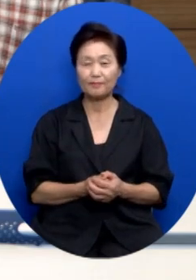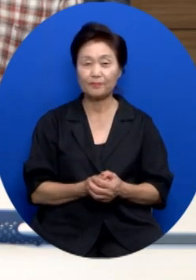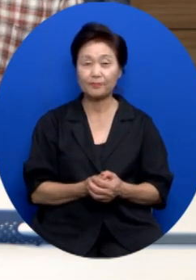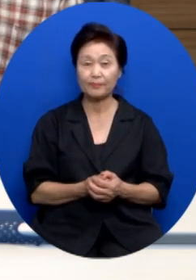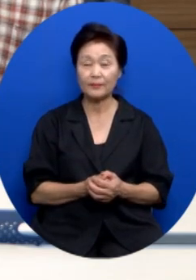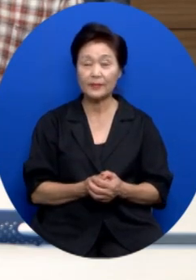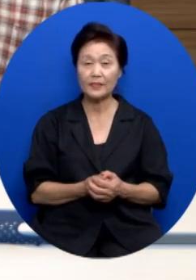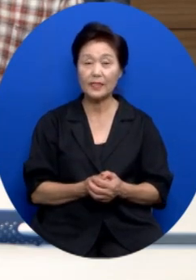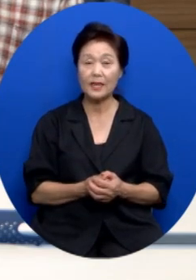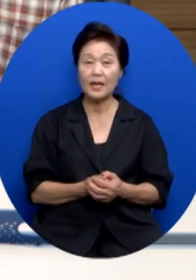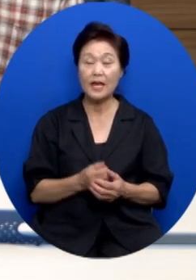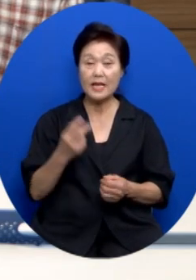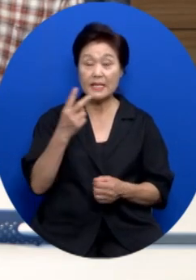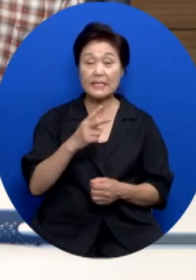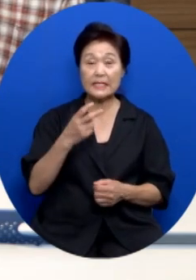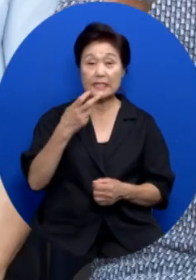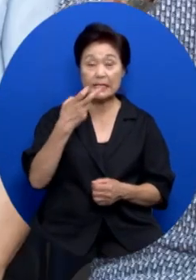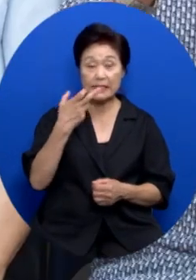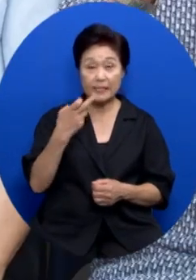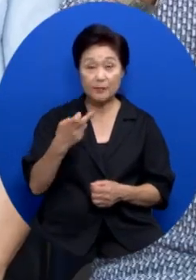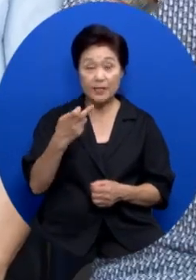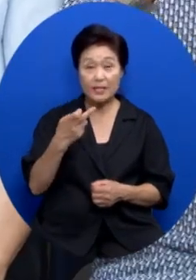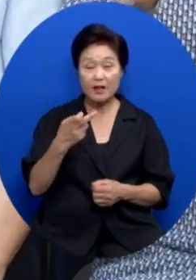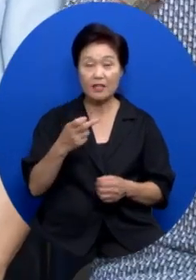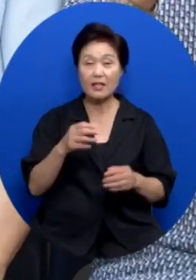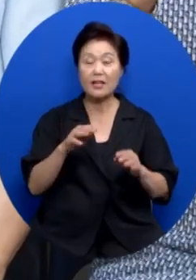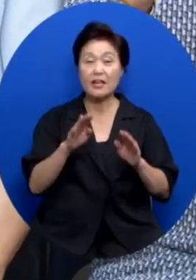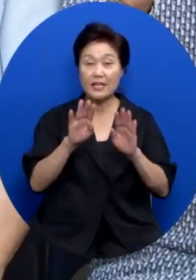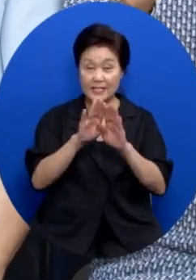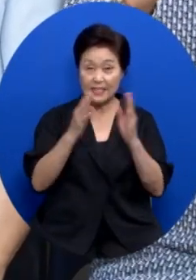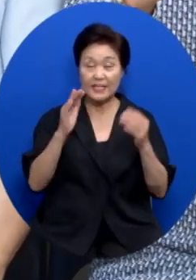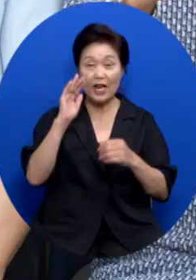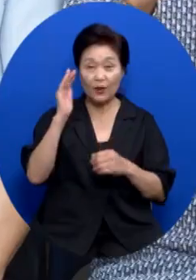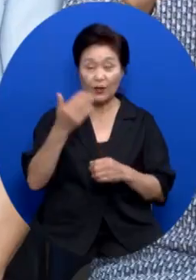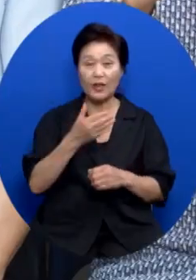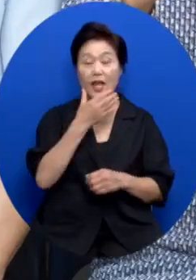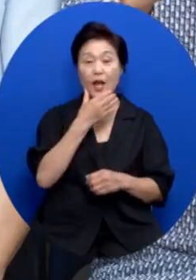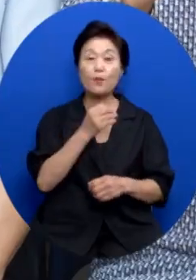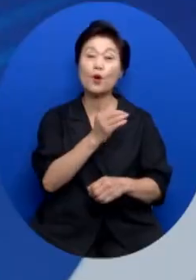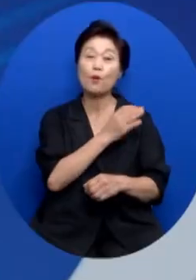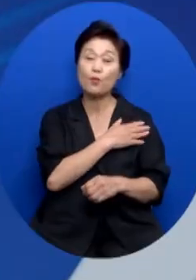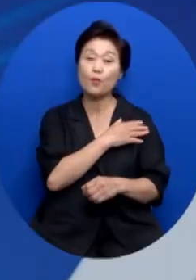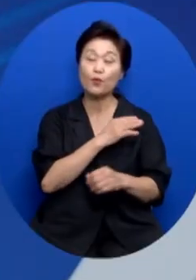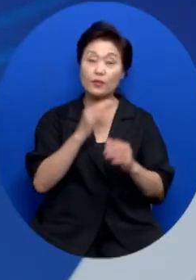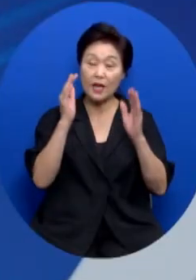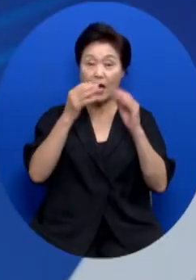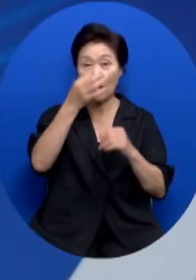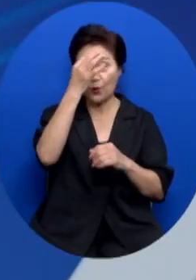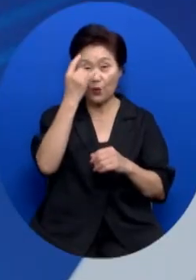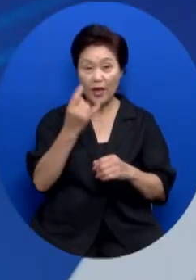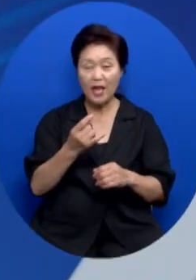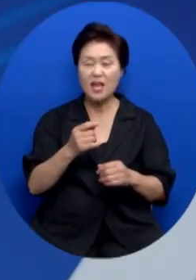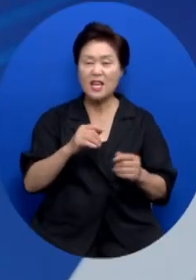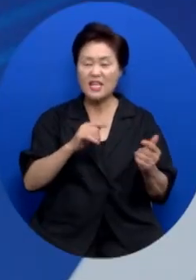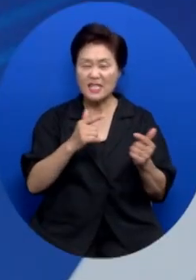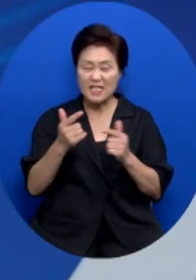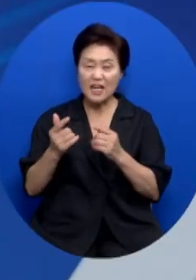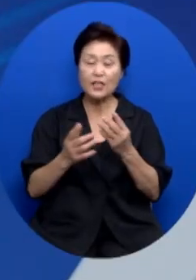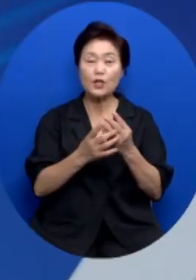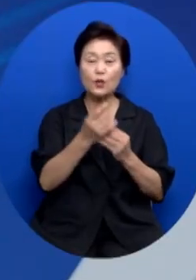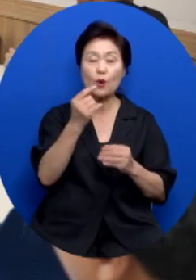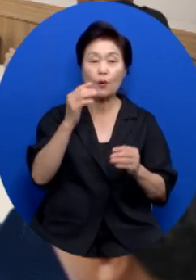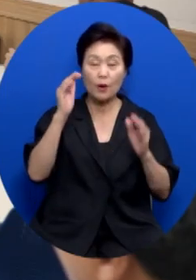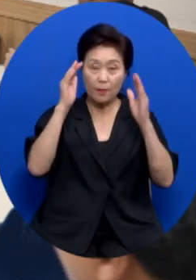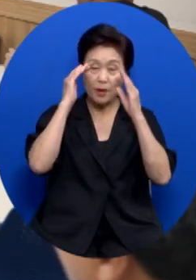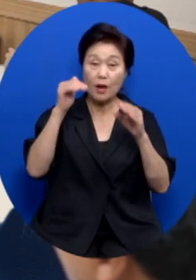한편 2012년 발족된 행복한 부자학회는 행복한 부자가 되는 길을 심리학, 재무경영 등